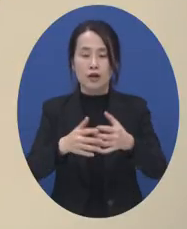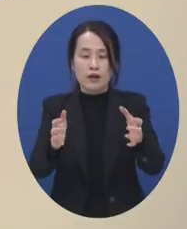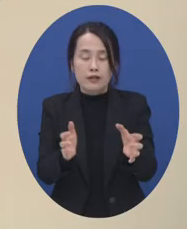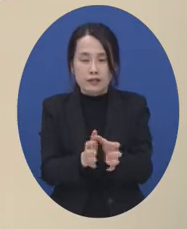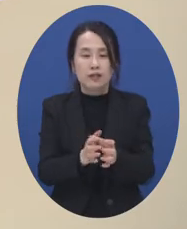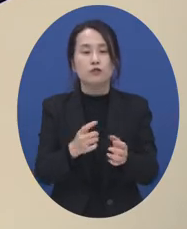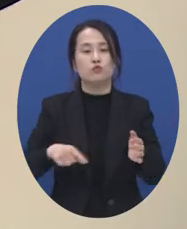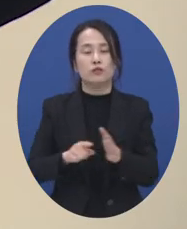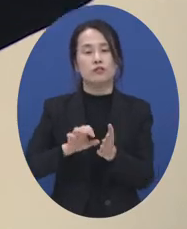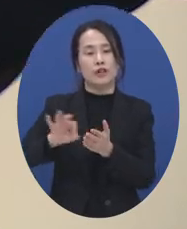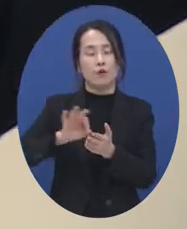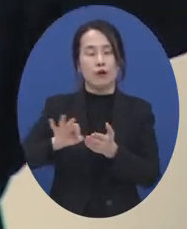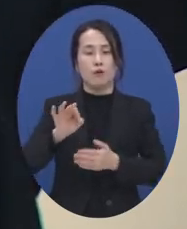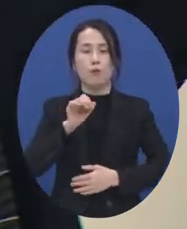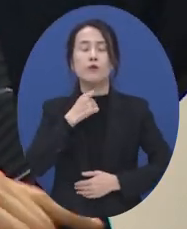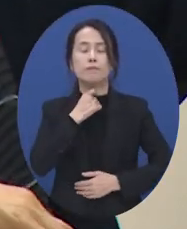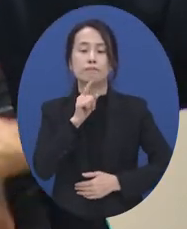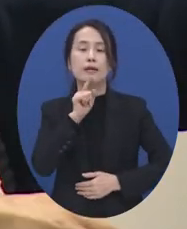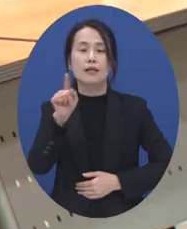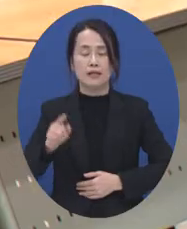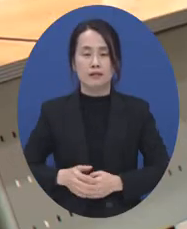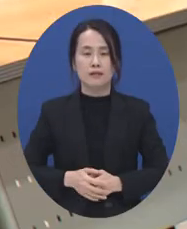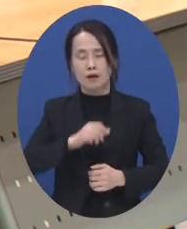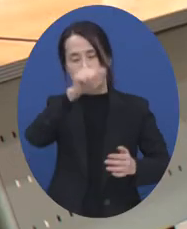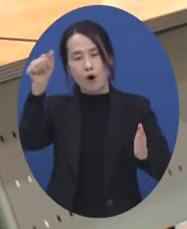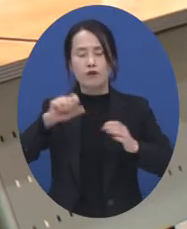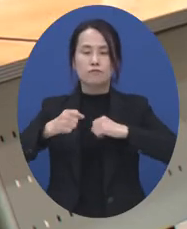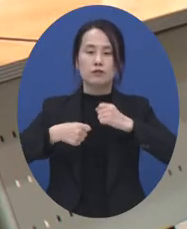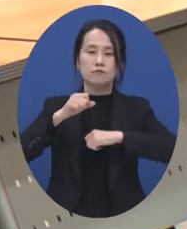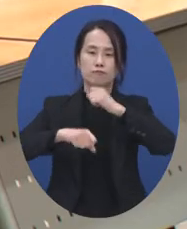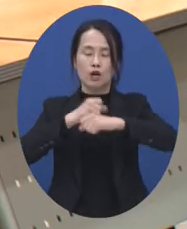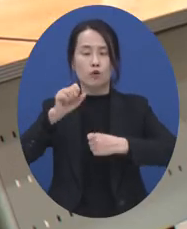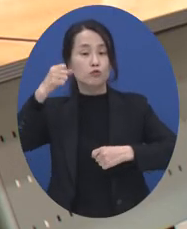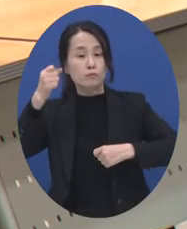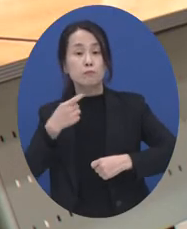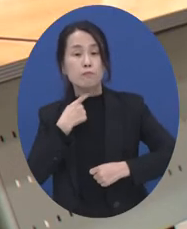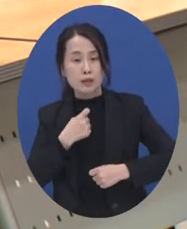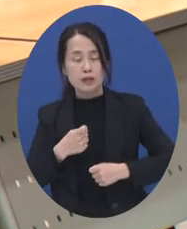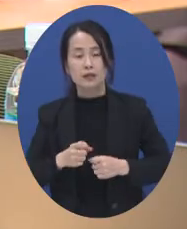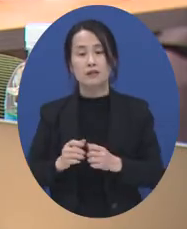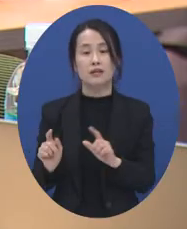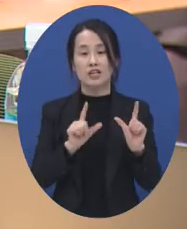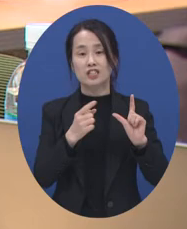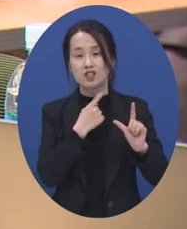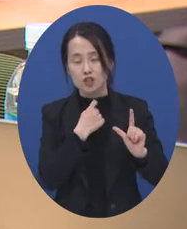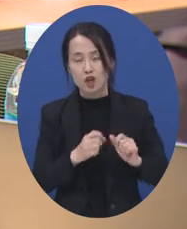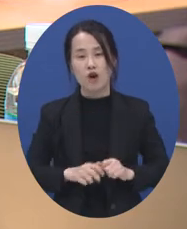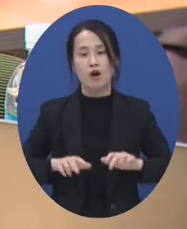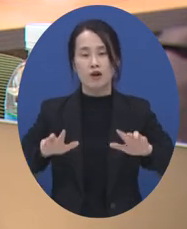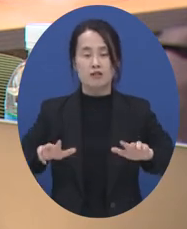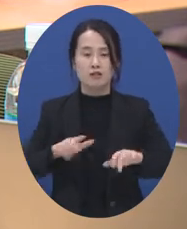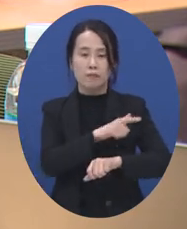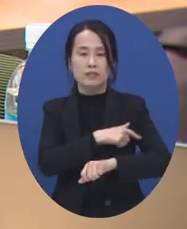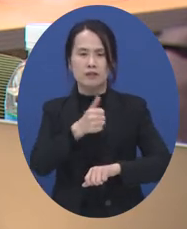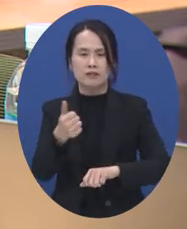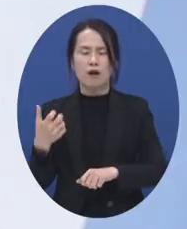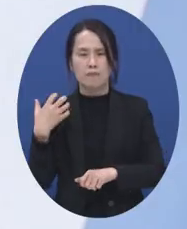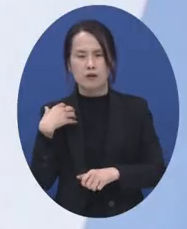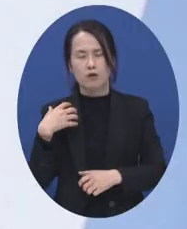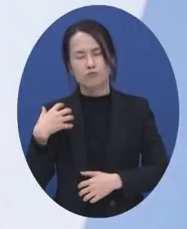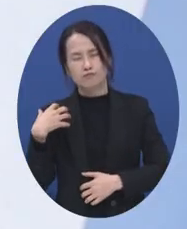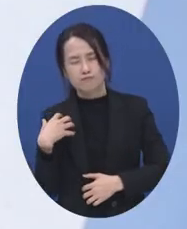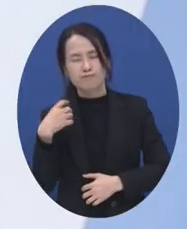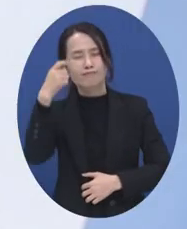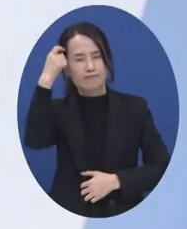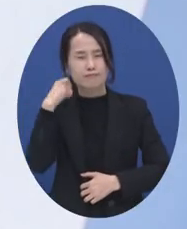위해 쓰겠다는 계획도 전했습니다 평생 자유롭게 춤을 추며 살아왔는데 경기도 문화의전당 이사장을 맡게 돼 큰 책임감을